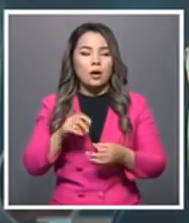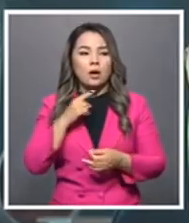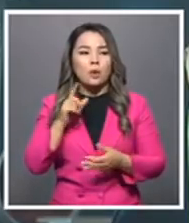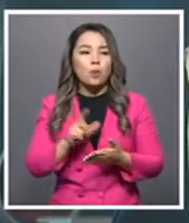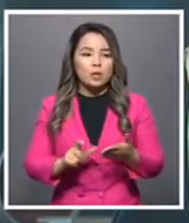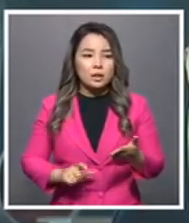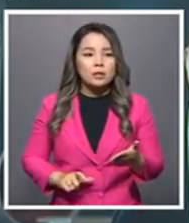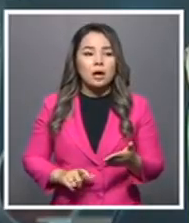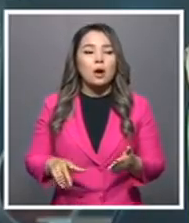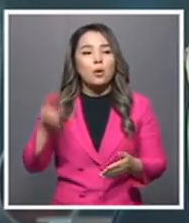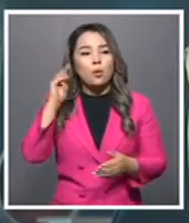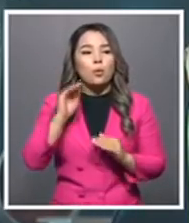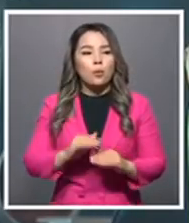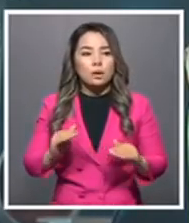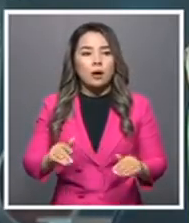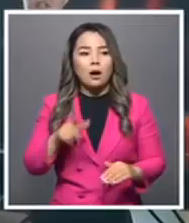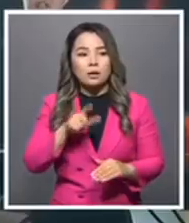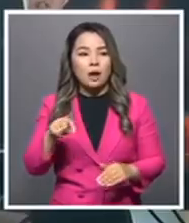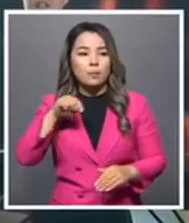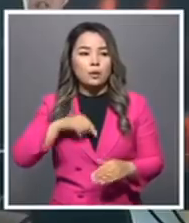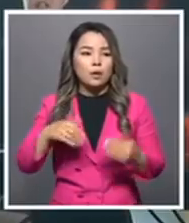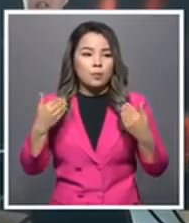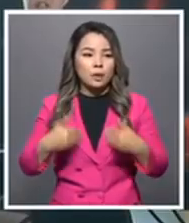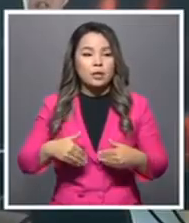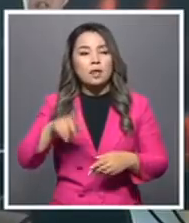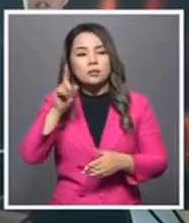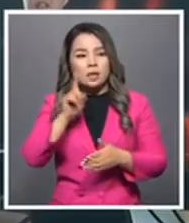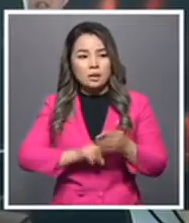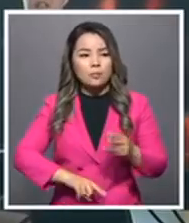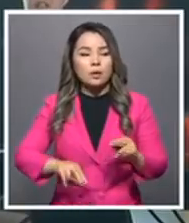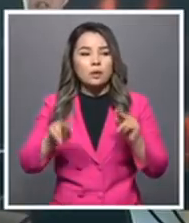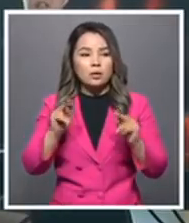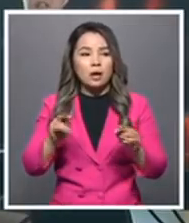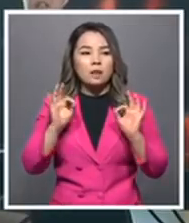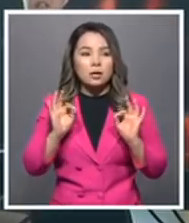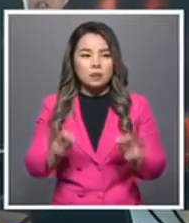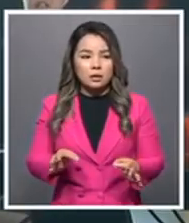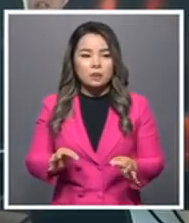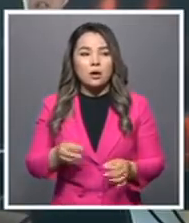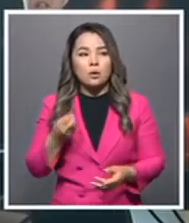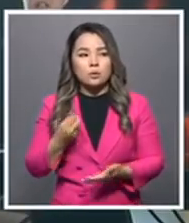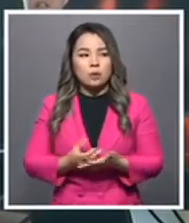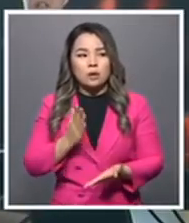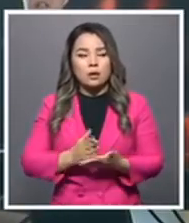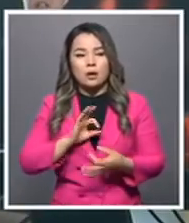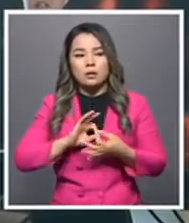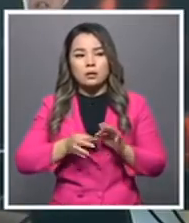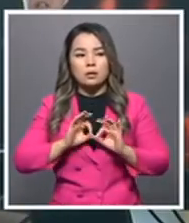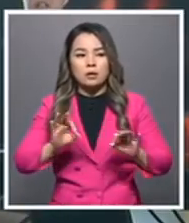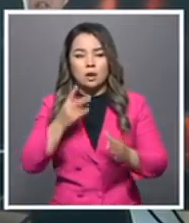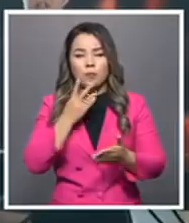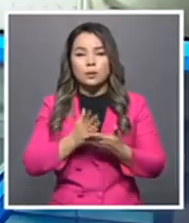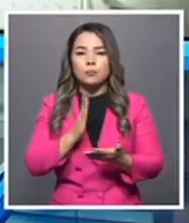өлеңдерін оқушыларға адам бойындағы сенім, парасаттық, әділдік құндылықтарының негізін түсіндіру.